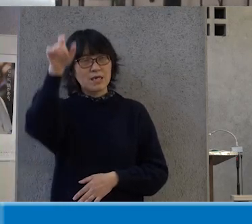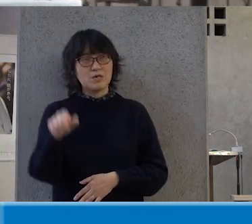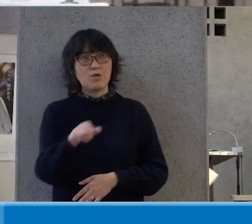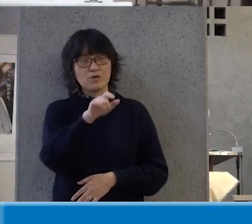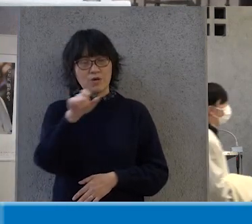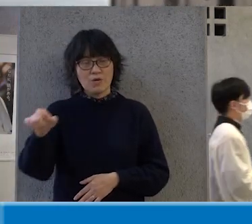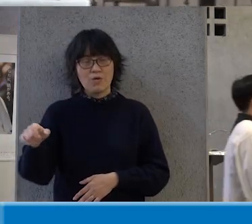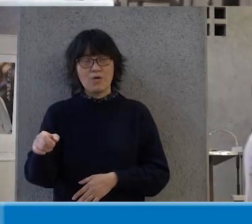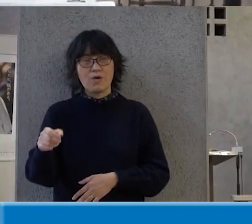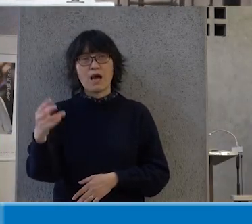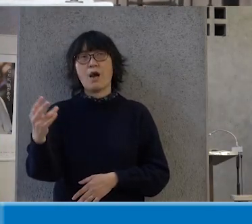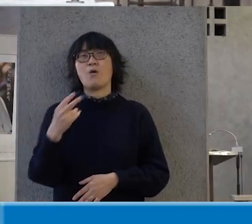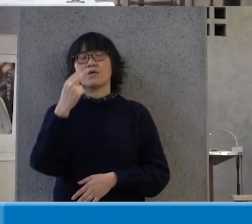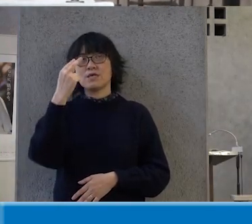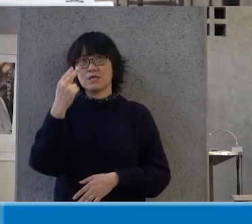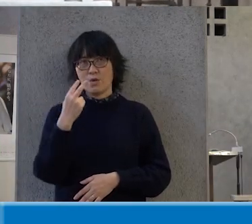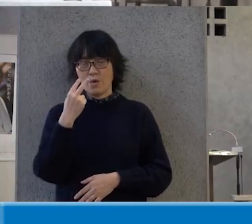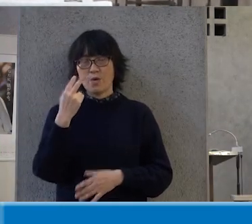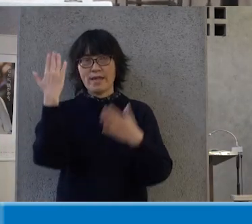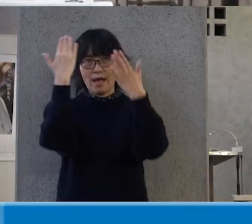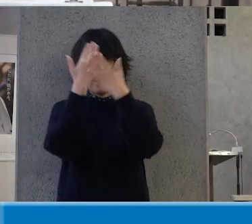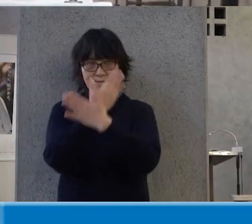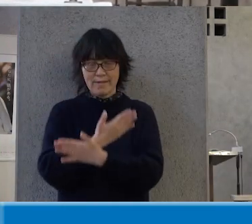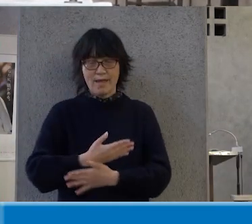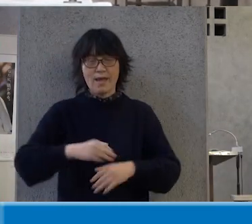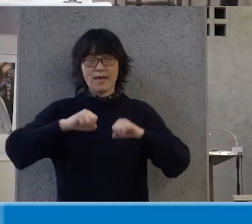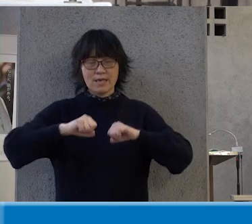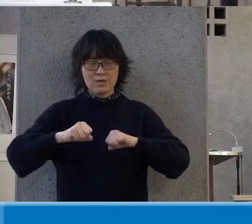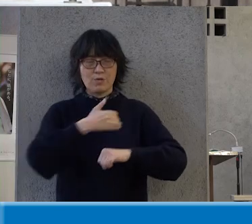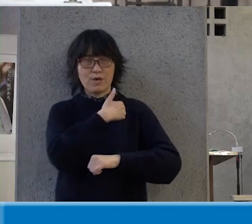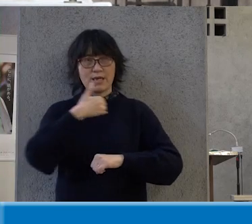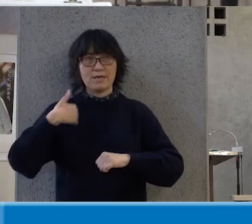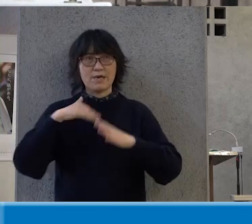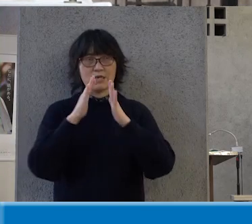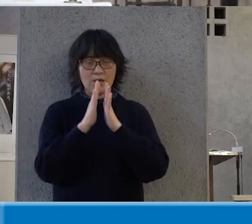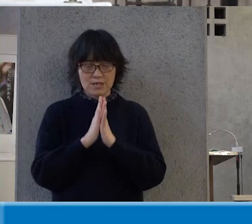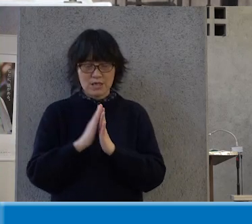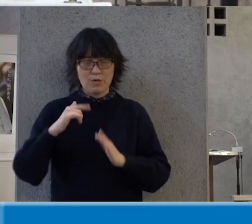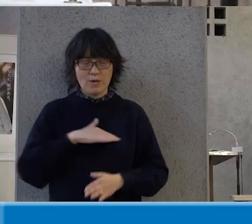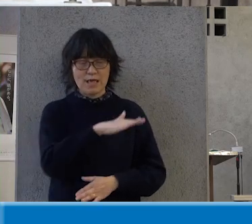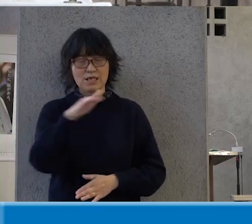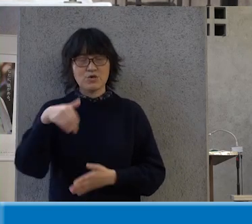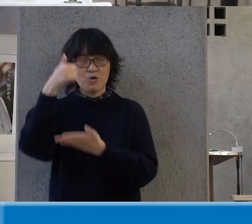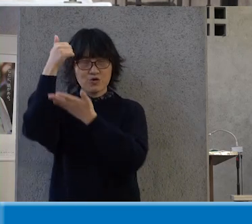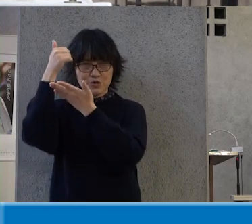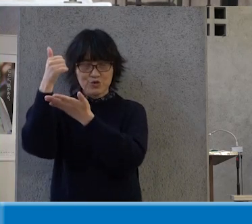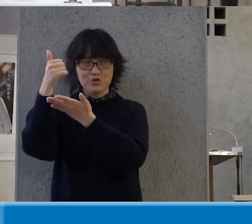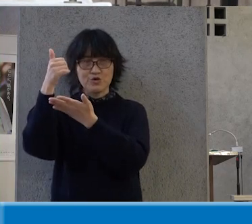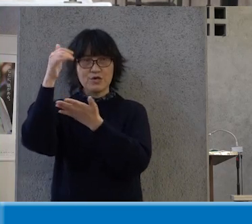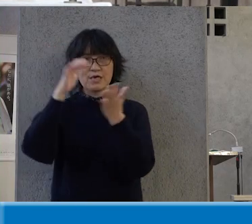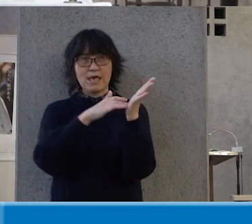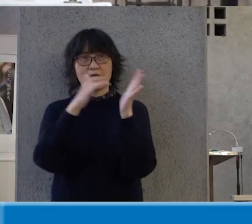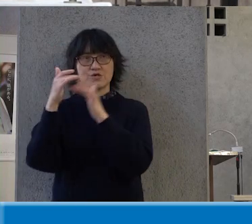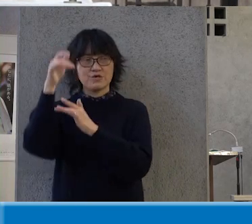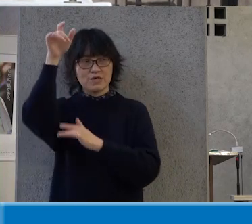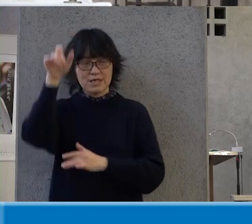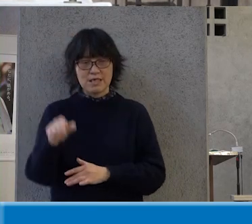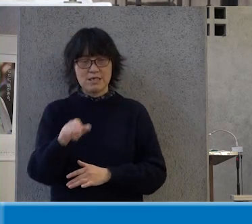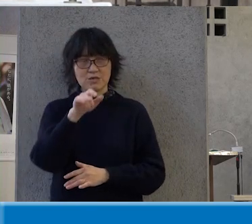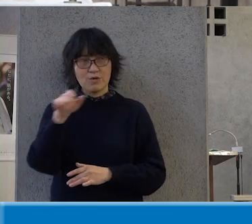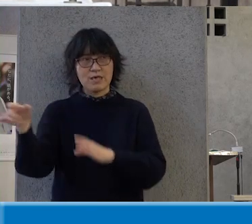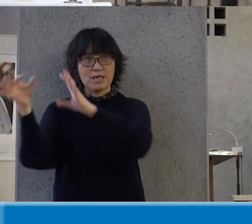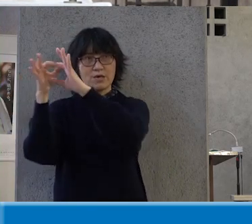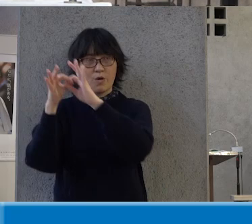の香りとなって生きることができますように、私たちの主イエス・キリ